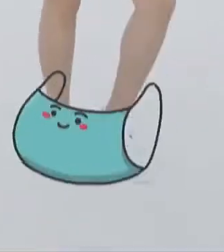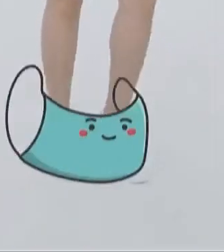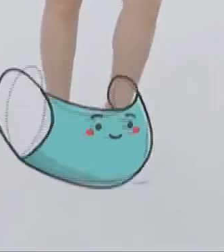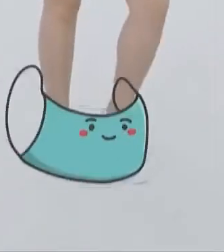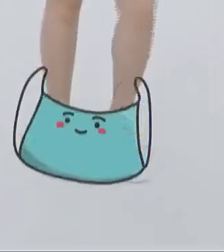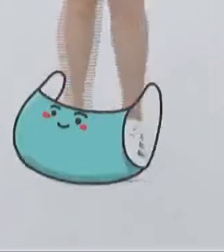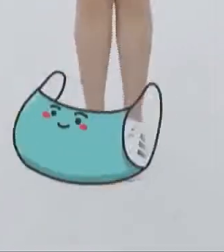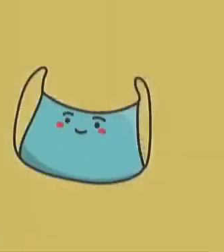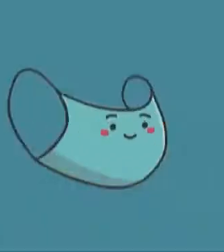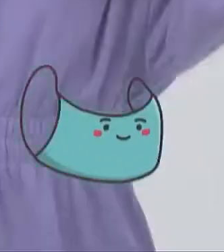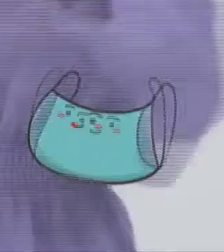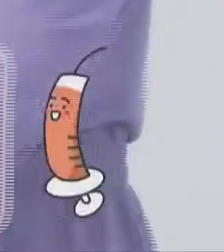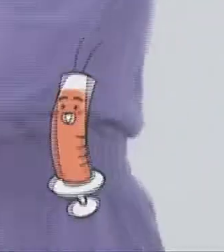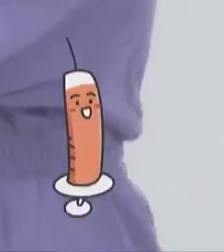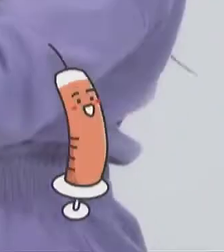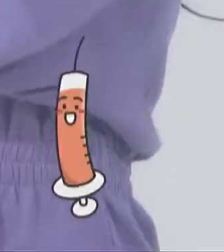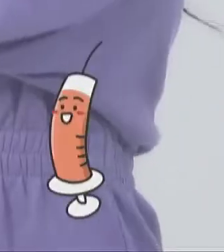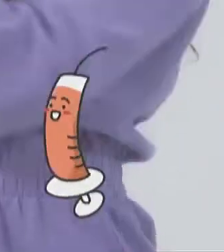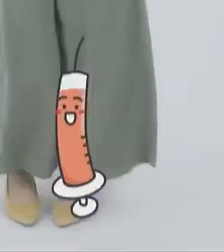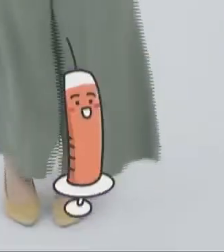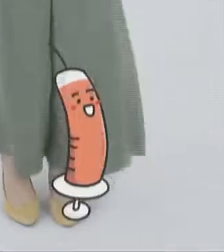ayo ayo